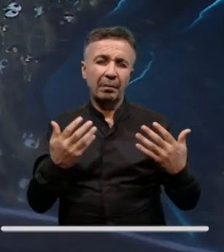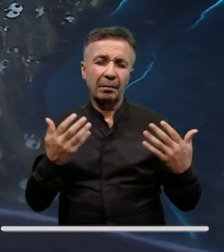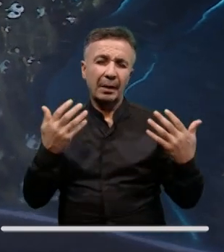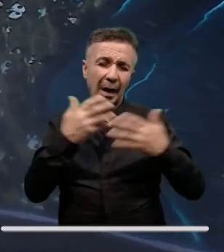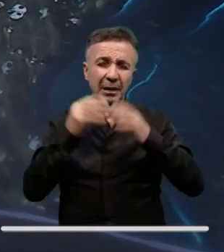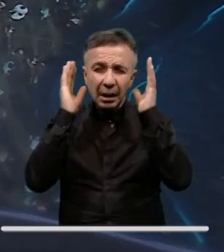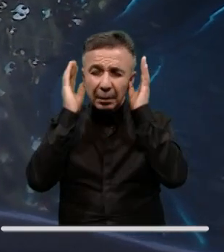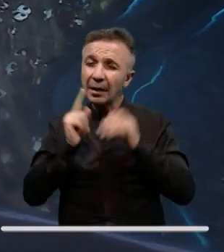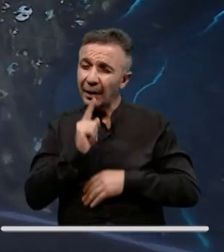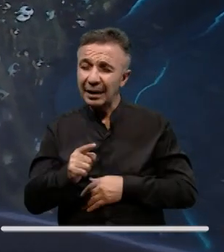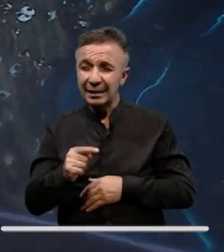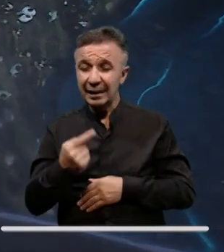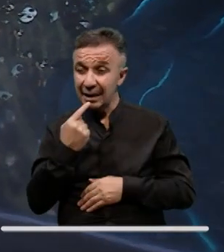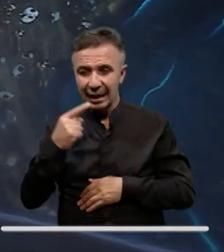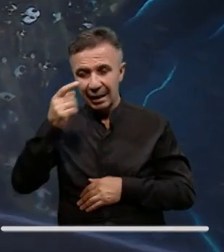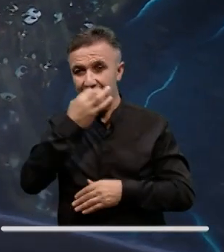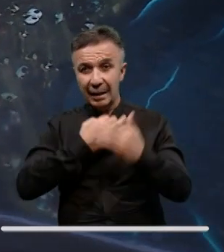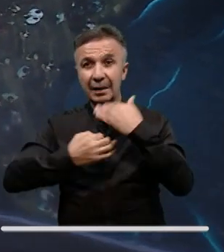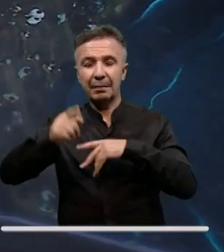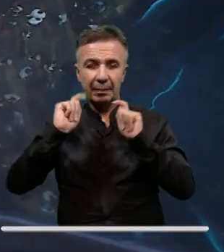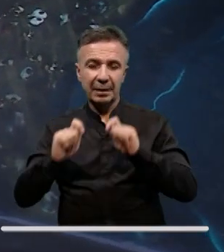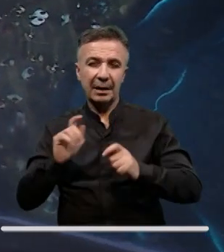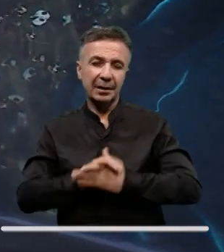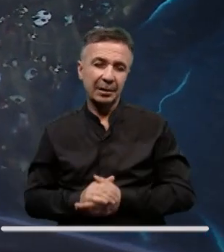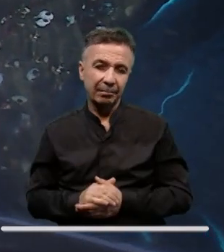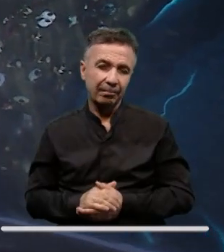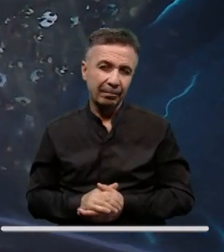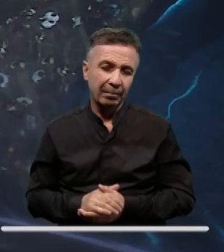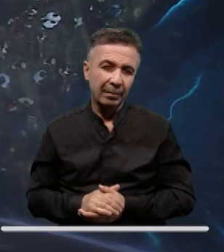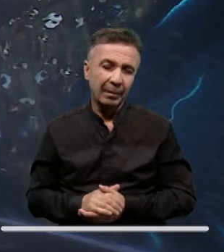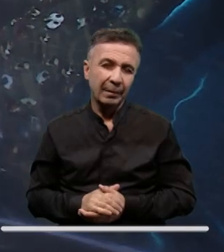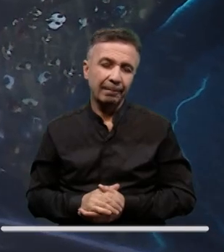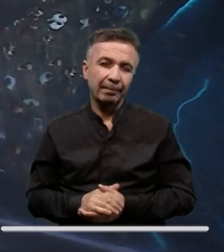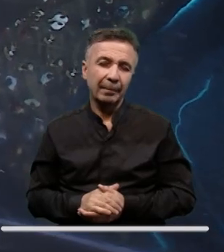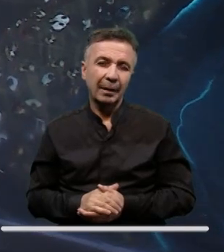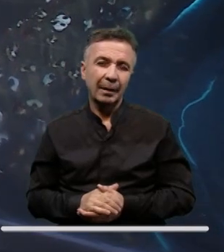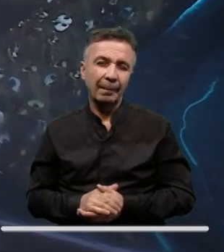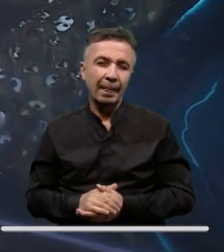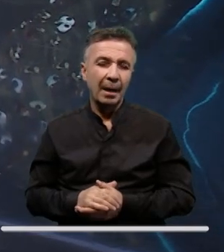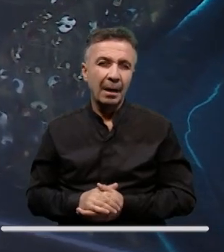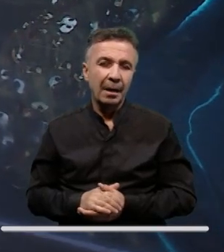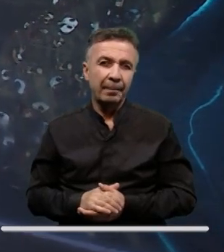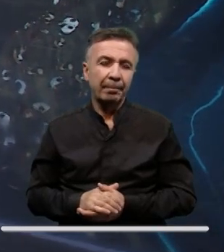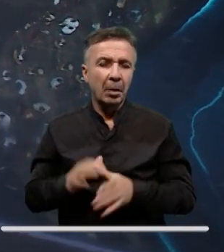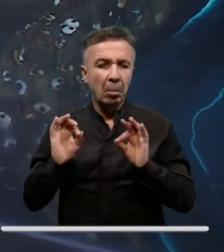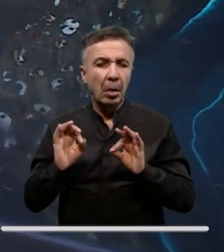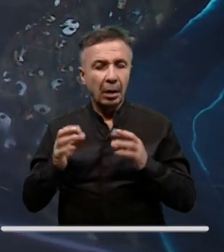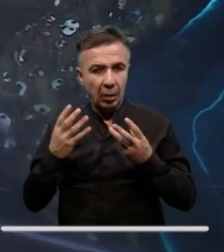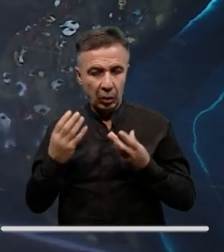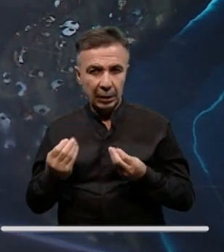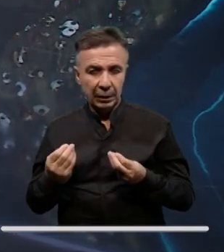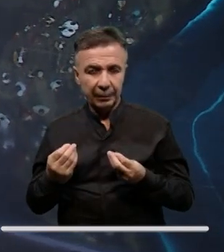ama nafile namazlarda vaktin ismini vererek de nafile namazı söyleyebiliriz mutlak olarak da